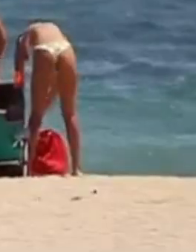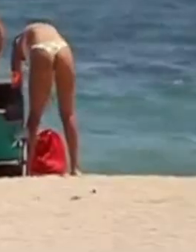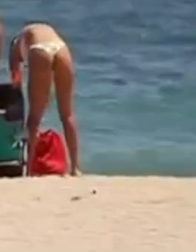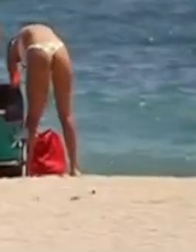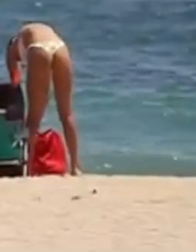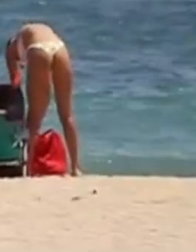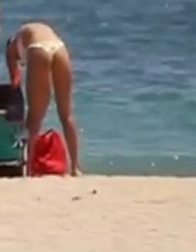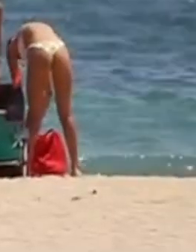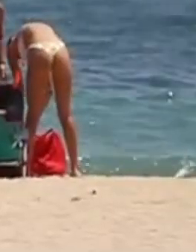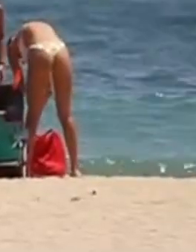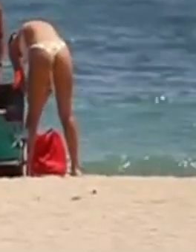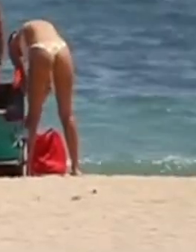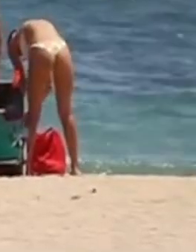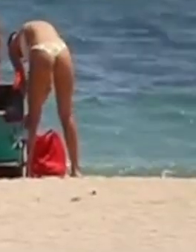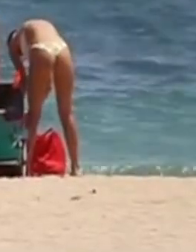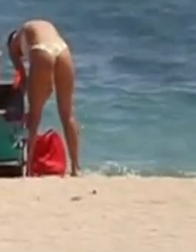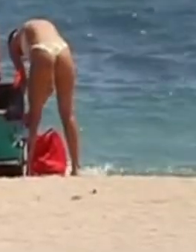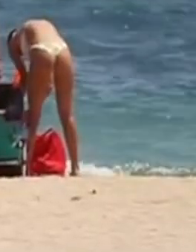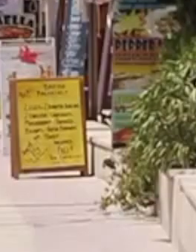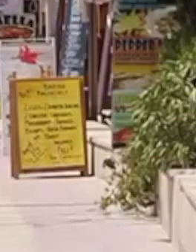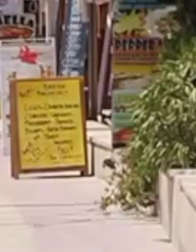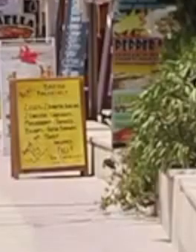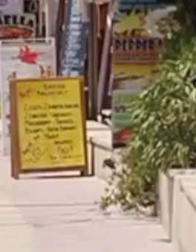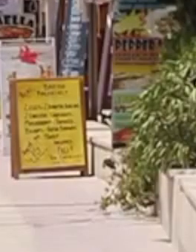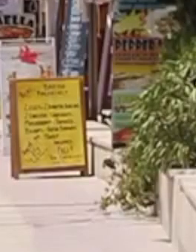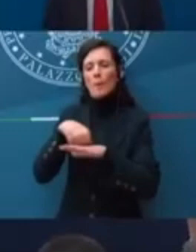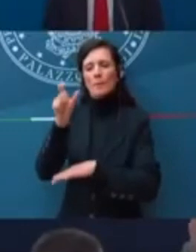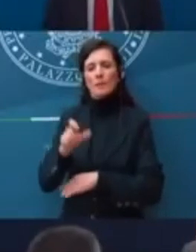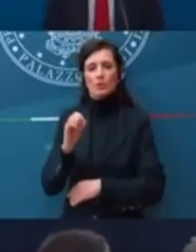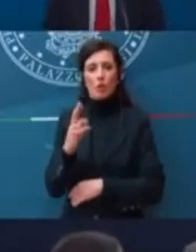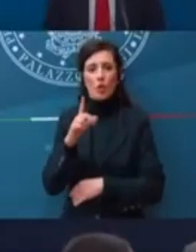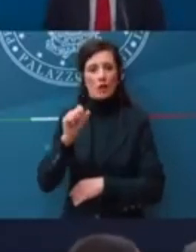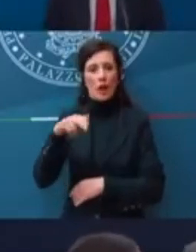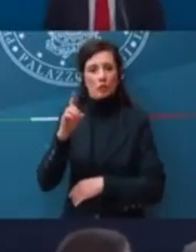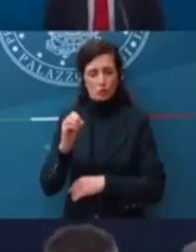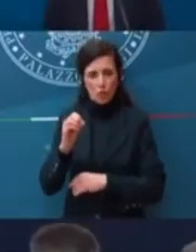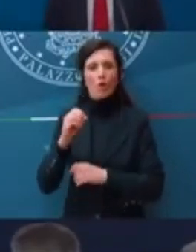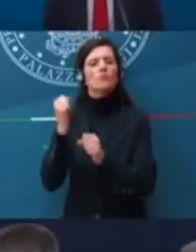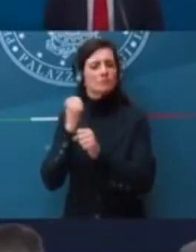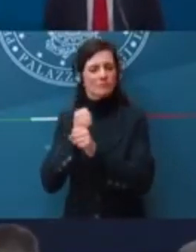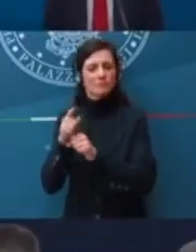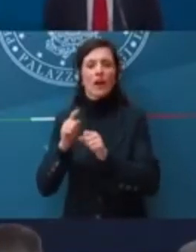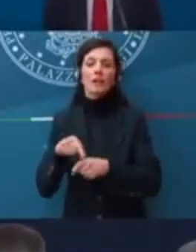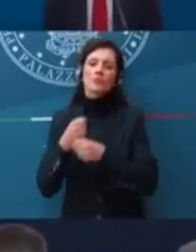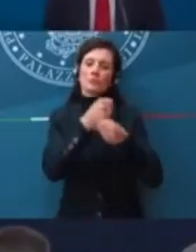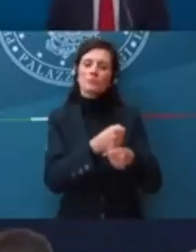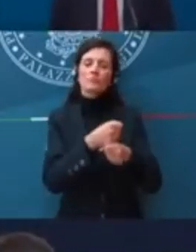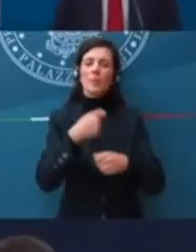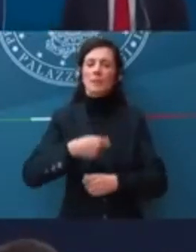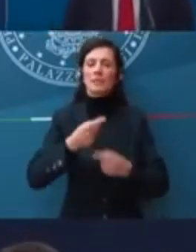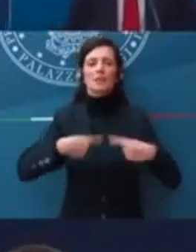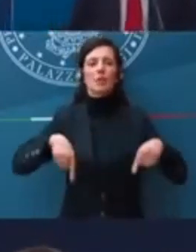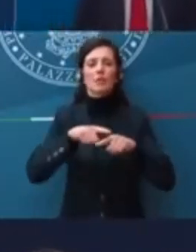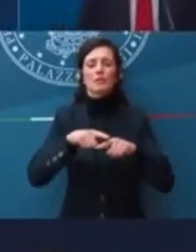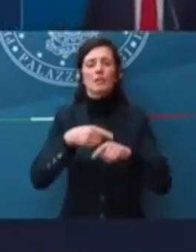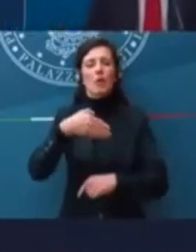turistica il 56 per cento dei contratti sarà tempo determinato il 19 un po indeterminato il resto